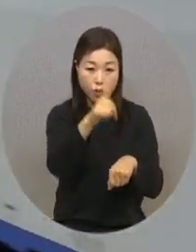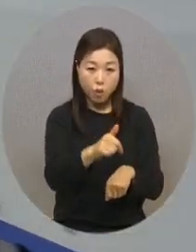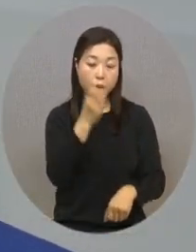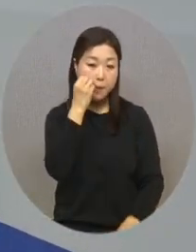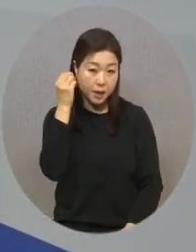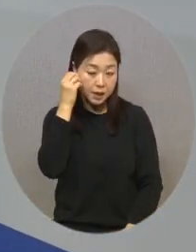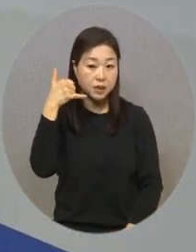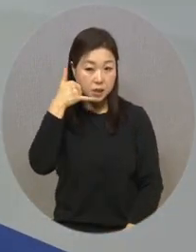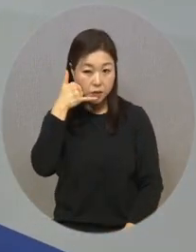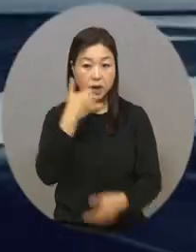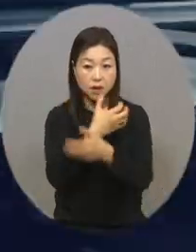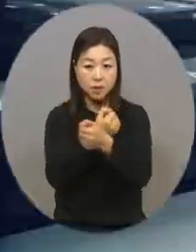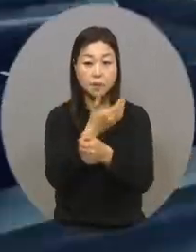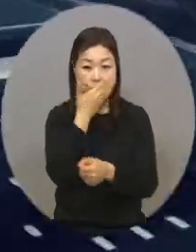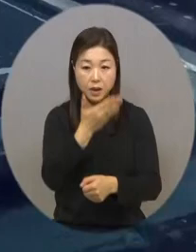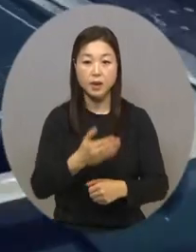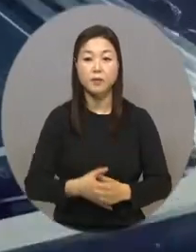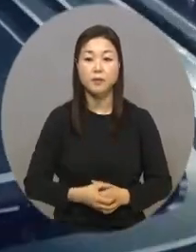있습니다.